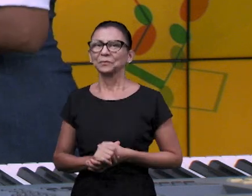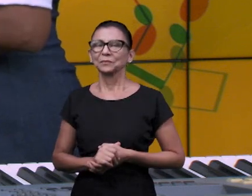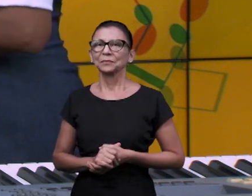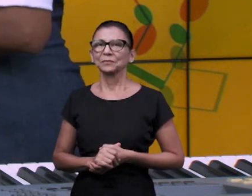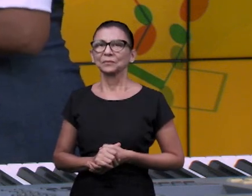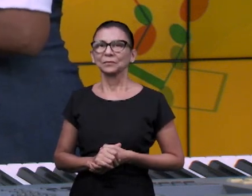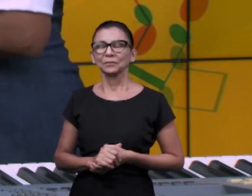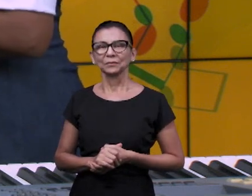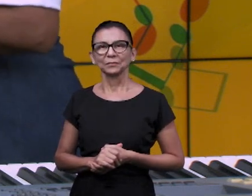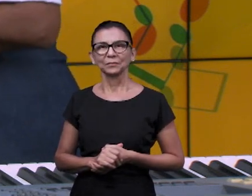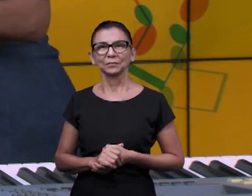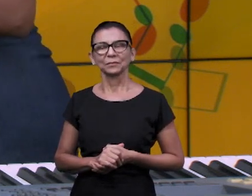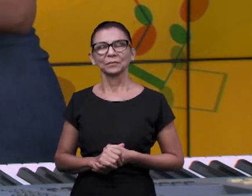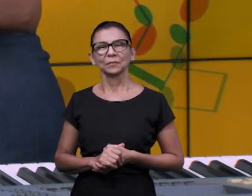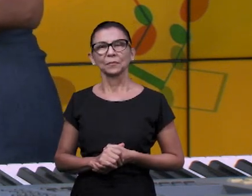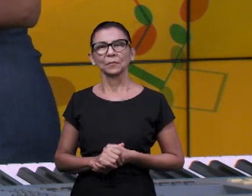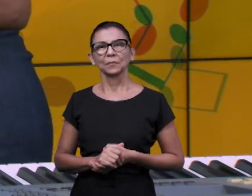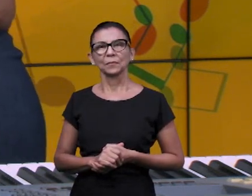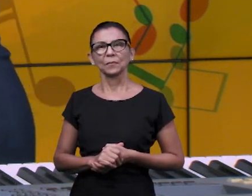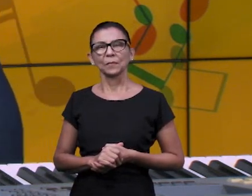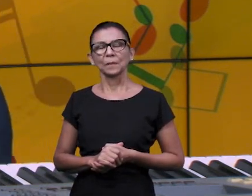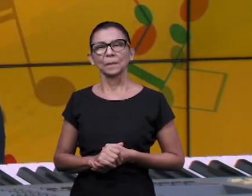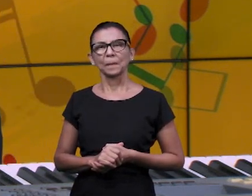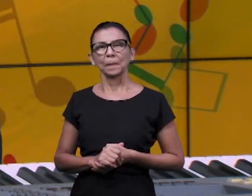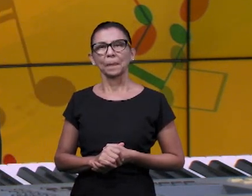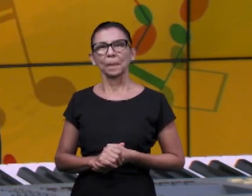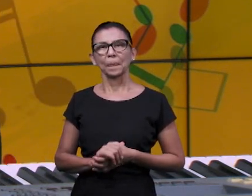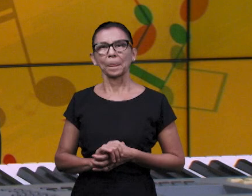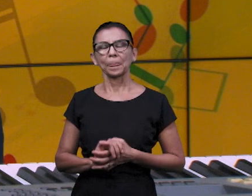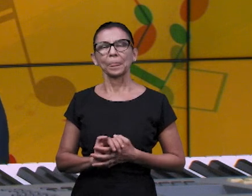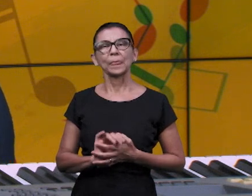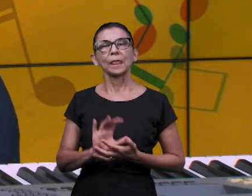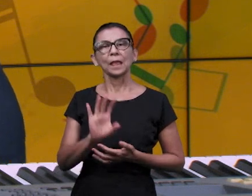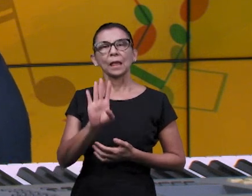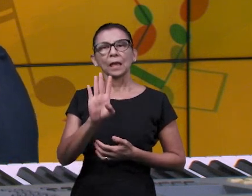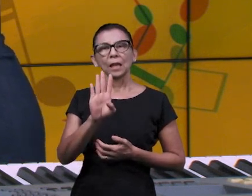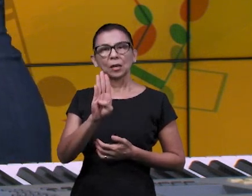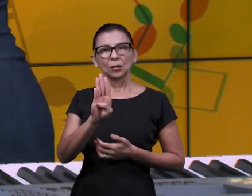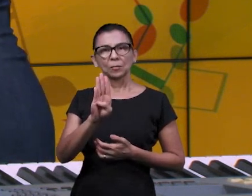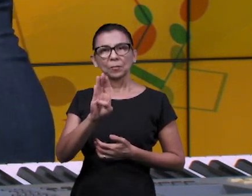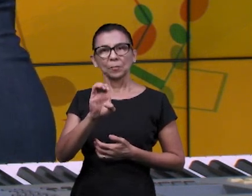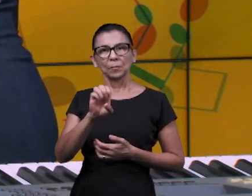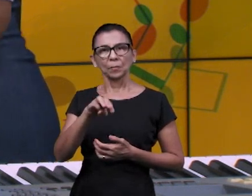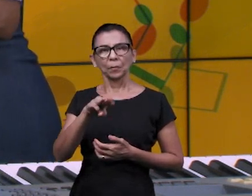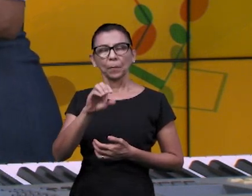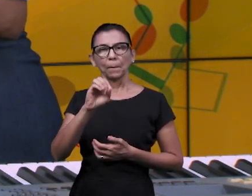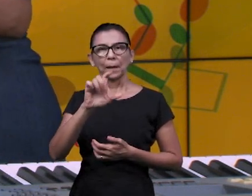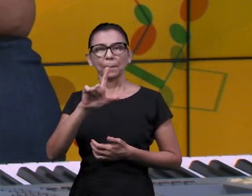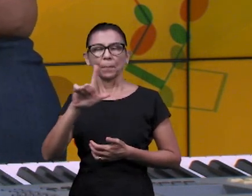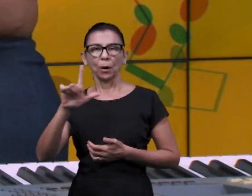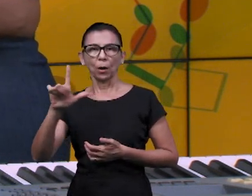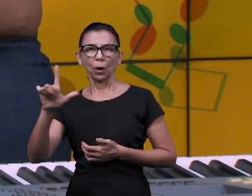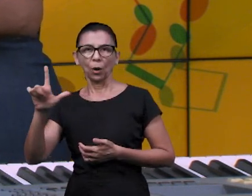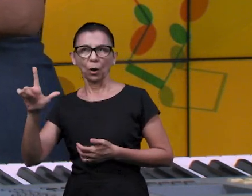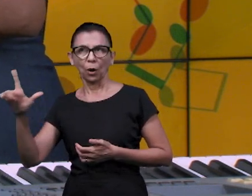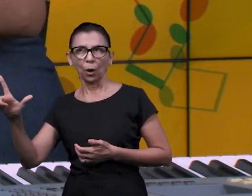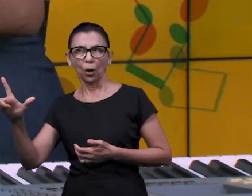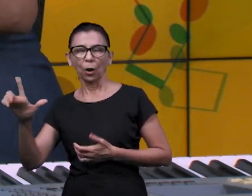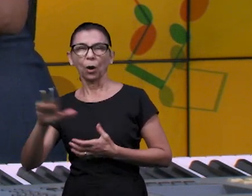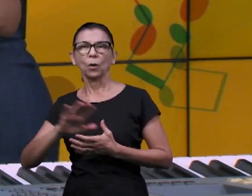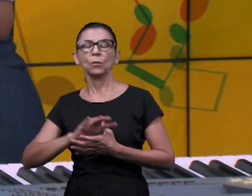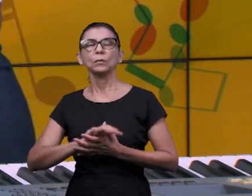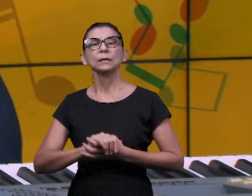le bémol. Le bémol, c'est un signe d'altération qui diminue